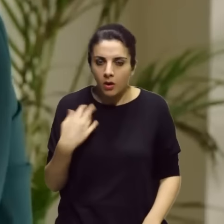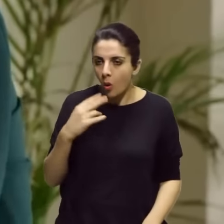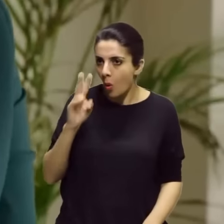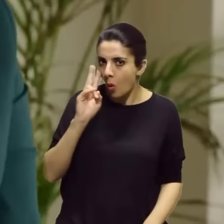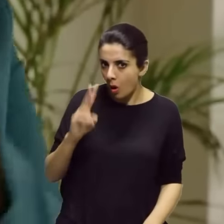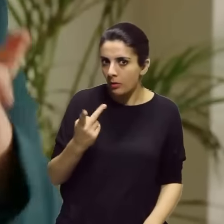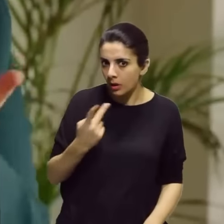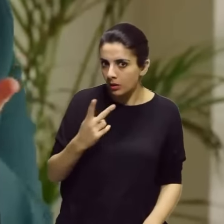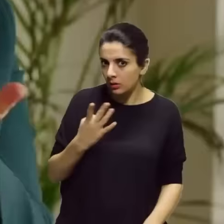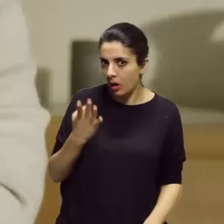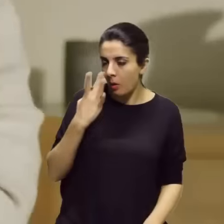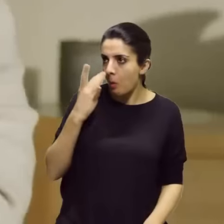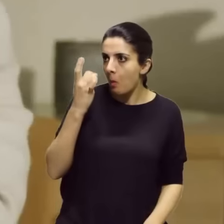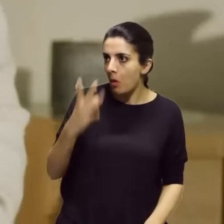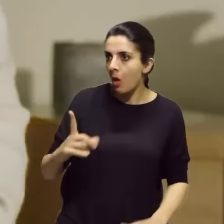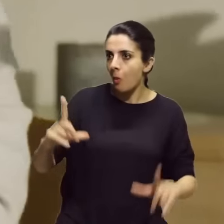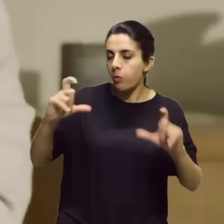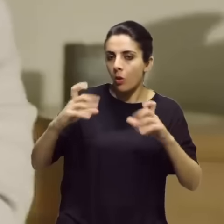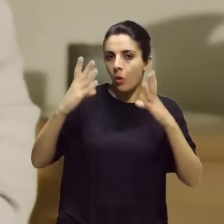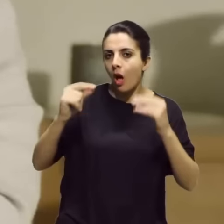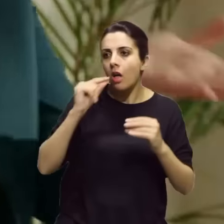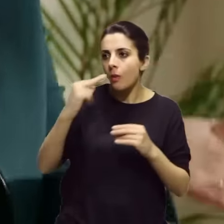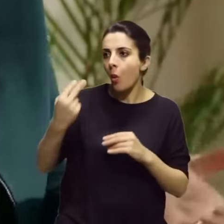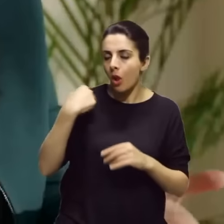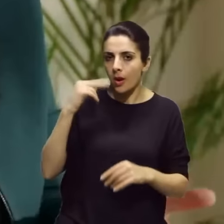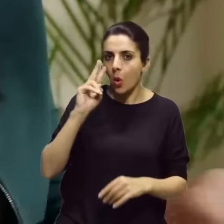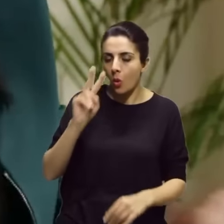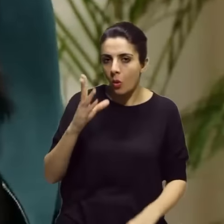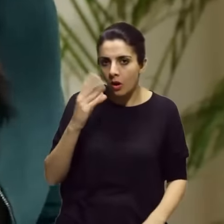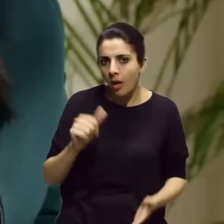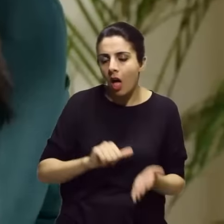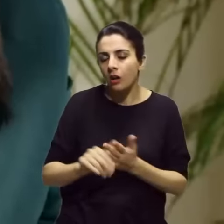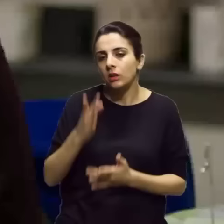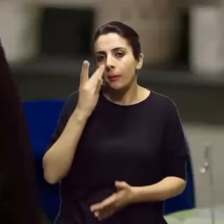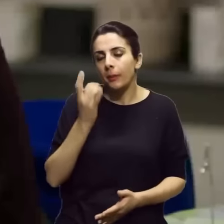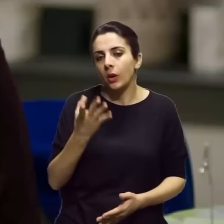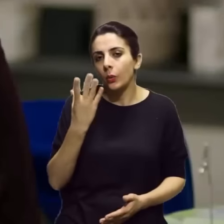gördük canım. İkimiz de kabak gibi objektife baktık. O adam da bizi gördü, biz de onu gördük. Her şey ortada.